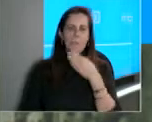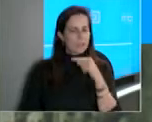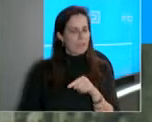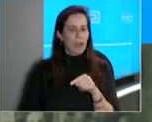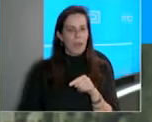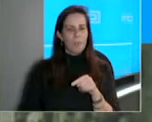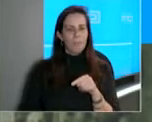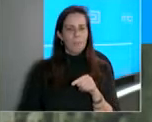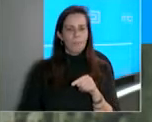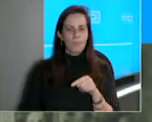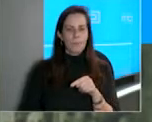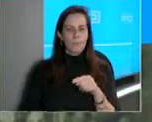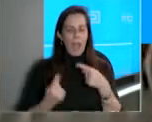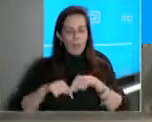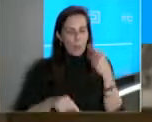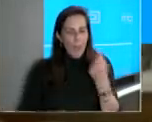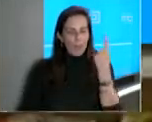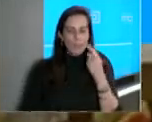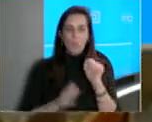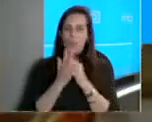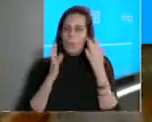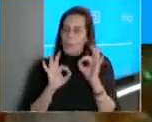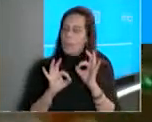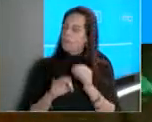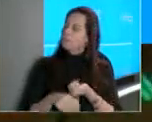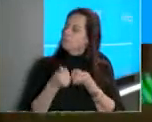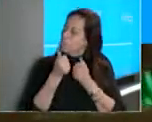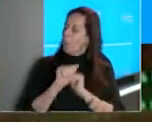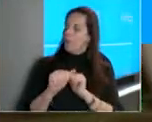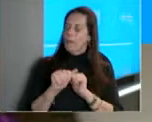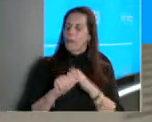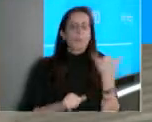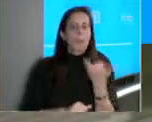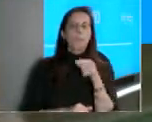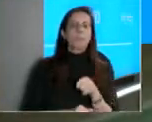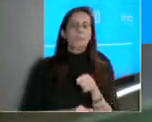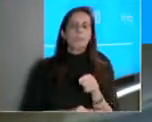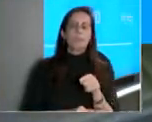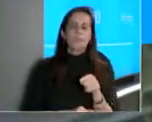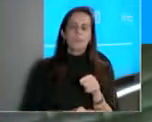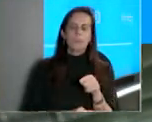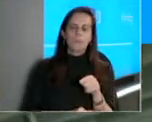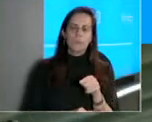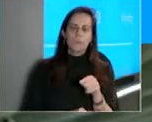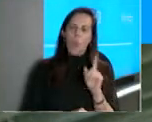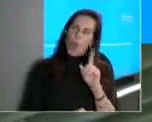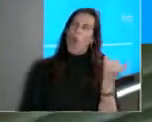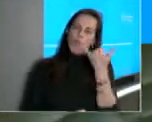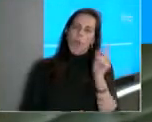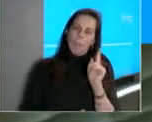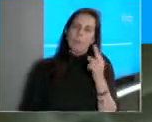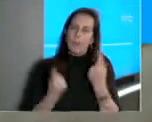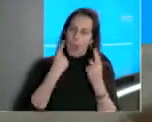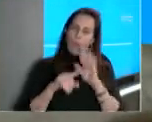גם אצלנו, התחום היחיד שבו העיתונות באמת הייתה מגויסת תמיד, אני לא אומר תמיד בעצם, היו